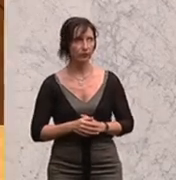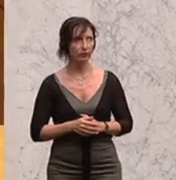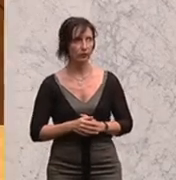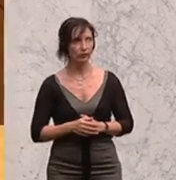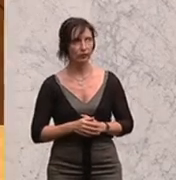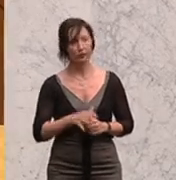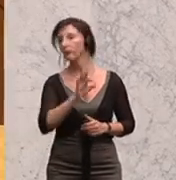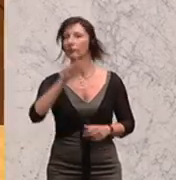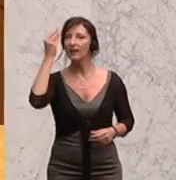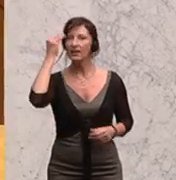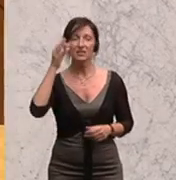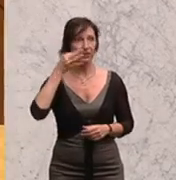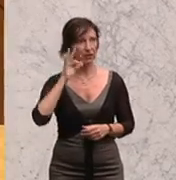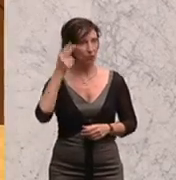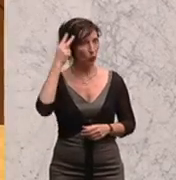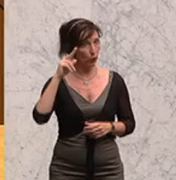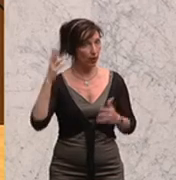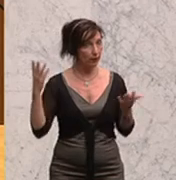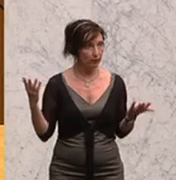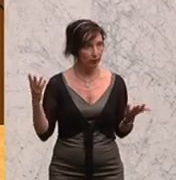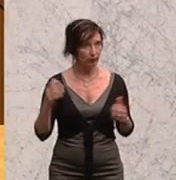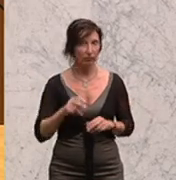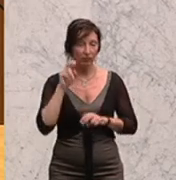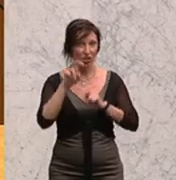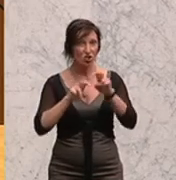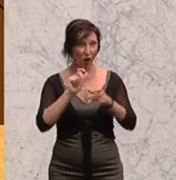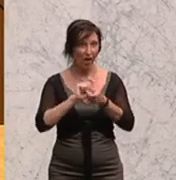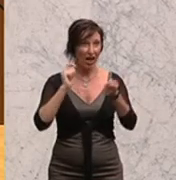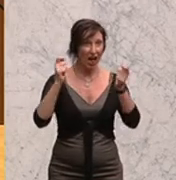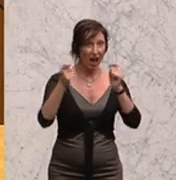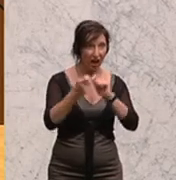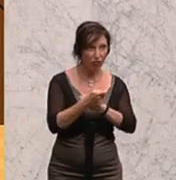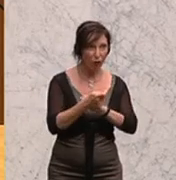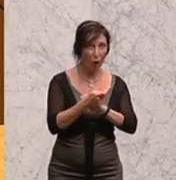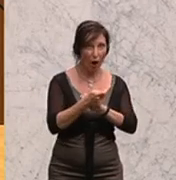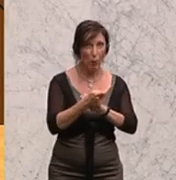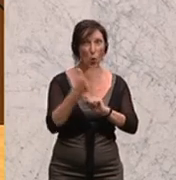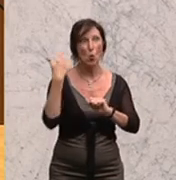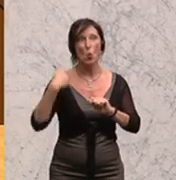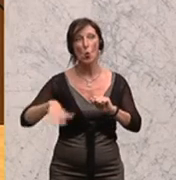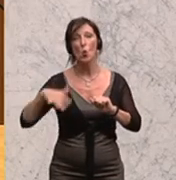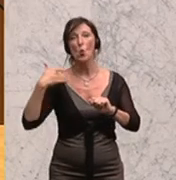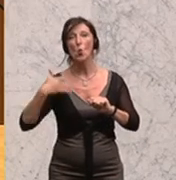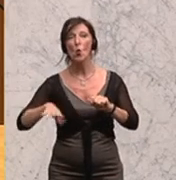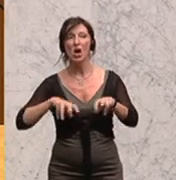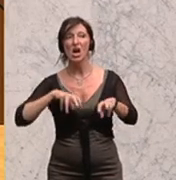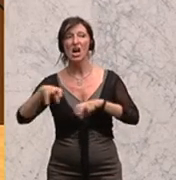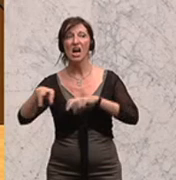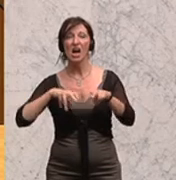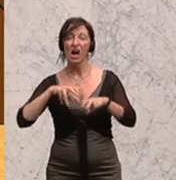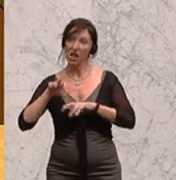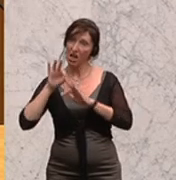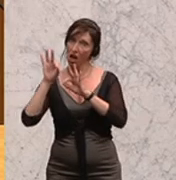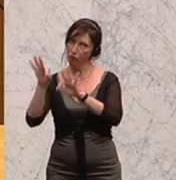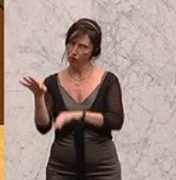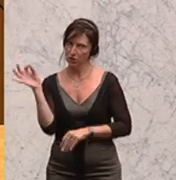Meine geschätzten Damen und Herren, aber der Preis für die Steuerreform ist ein sehr, sehr hoher, den die Regierung bezahlt. Das